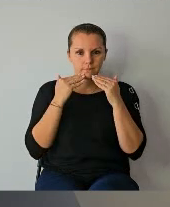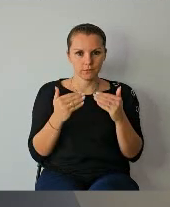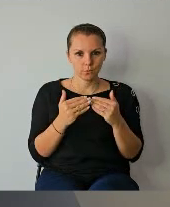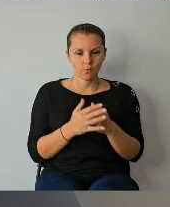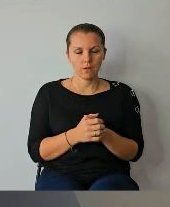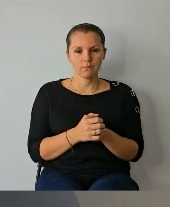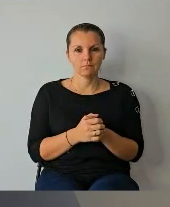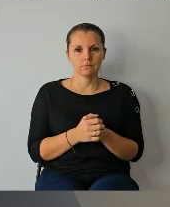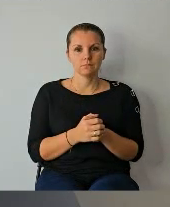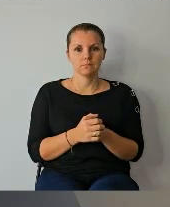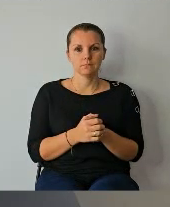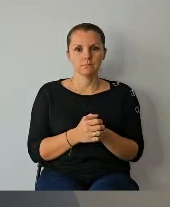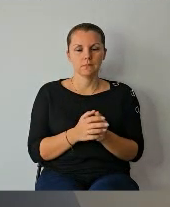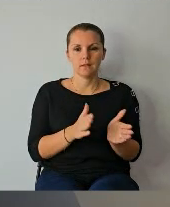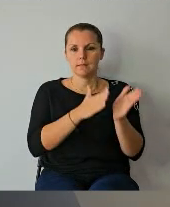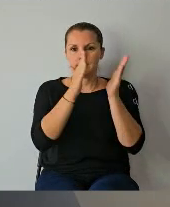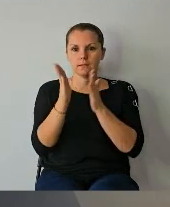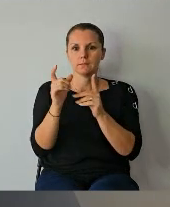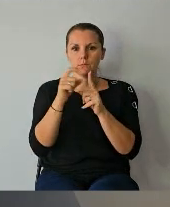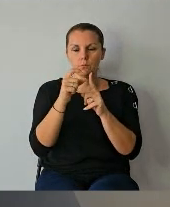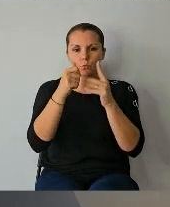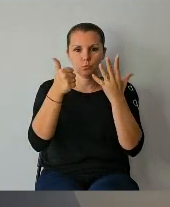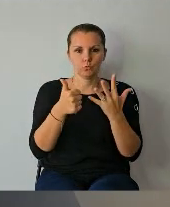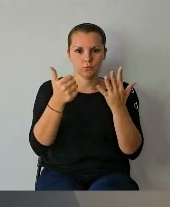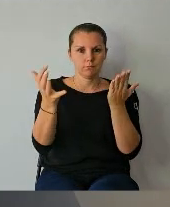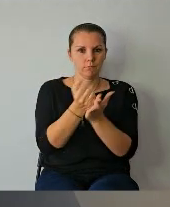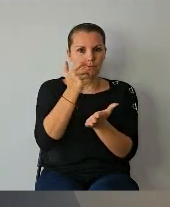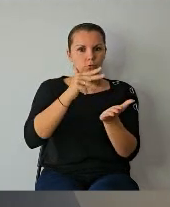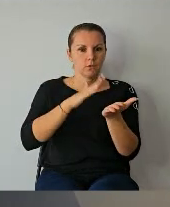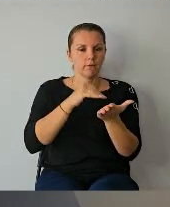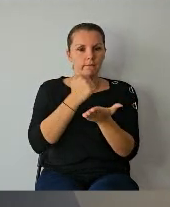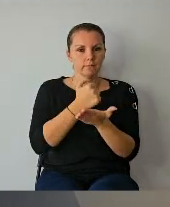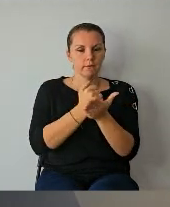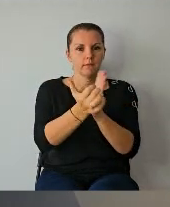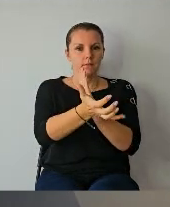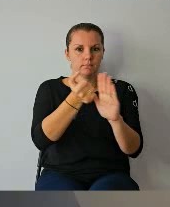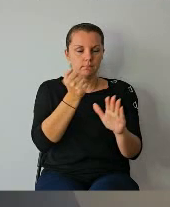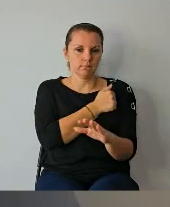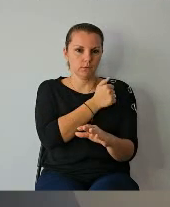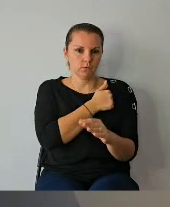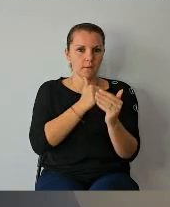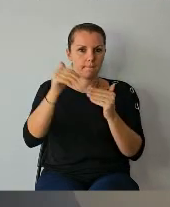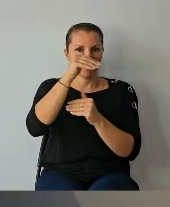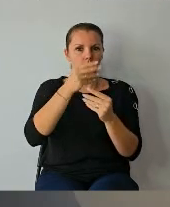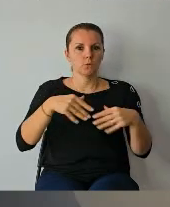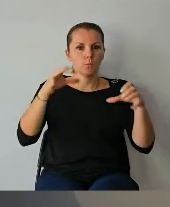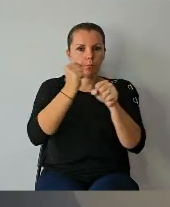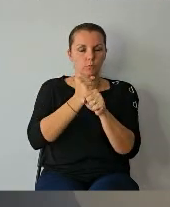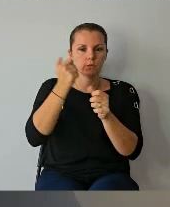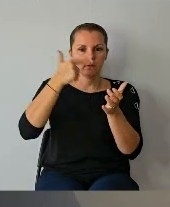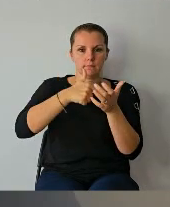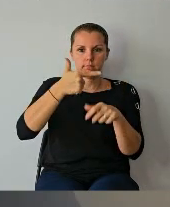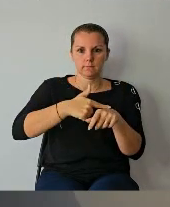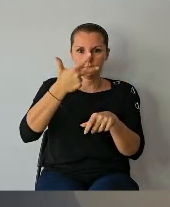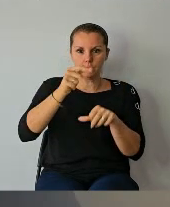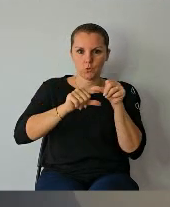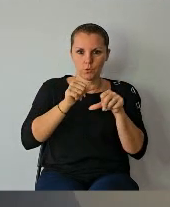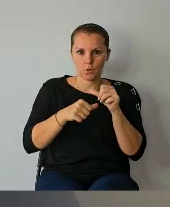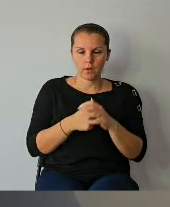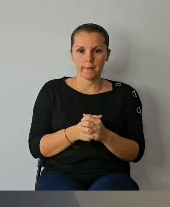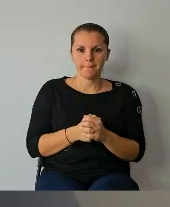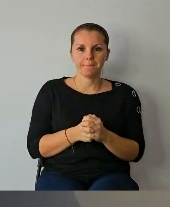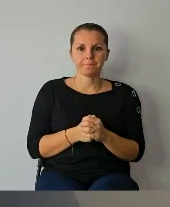Dziękuję. Następny punkt 6. Podjęcie uchwały w sprawie zaciągnięcia zobowiązania ponad budżet na 2023